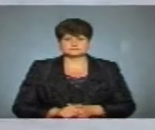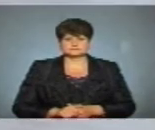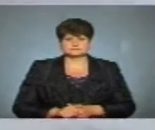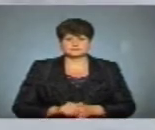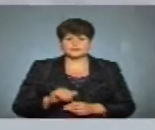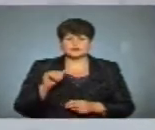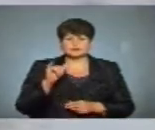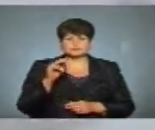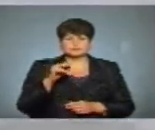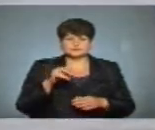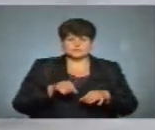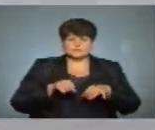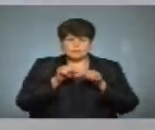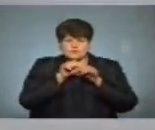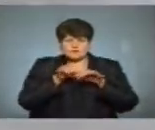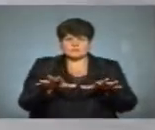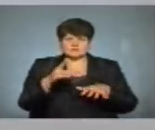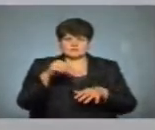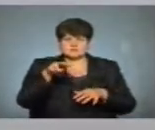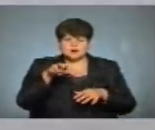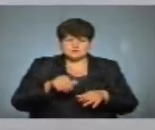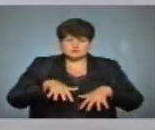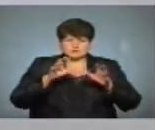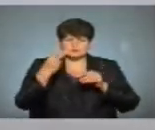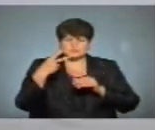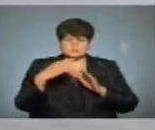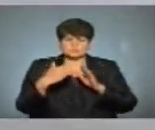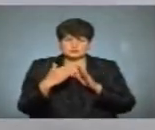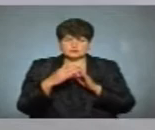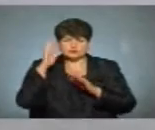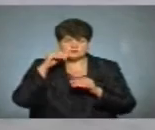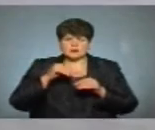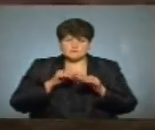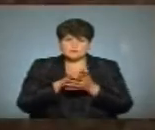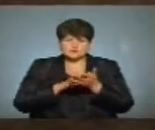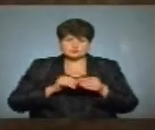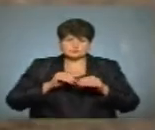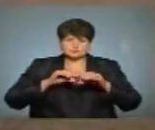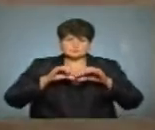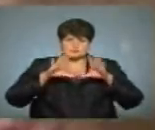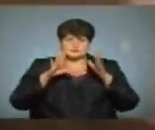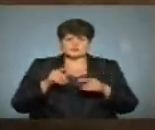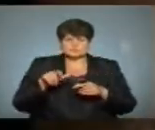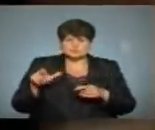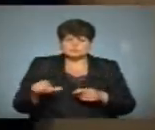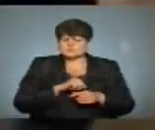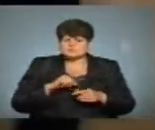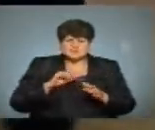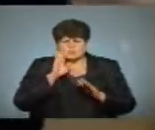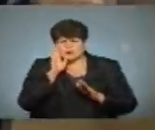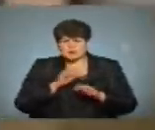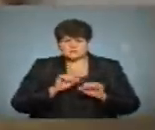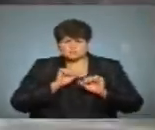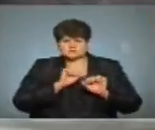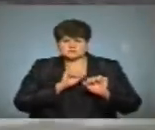У Банилові через прорив дамби підтопило майже 20 будинків. Втім, вода продовжує прибувати. Місцеві жителі самого ранку укріплюють подвір'я